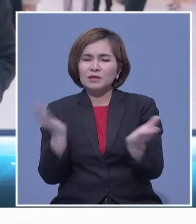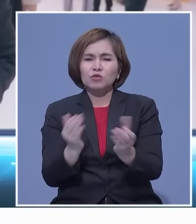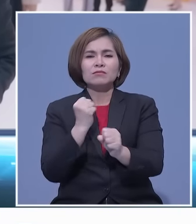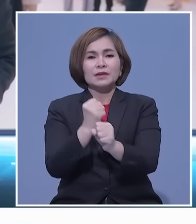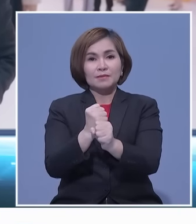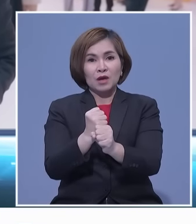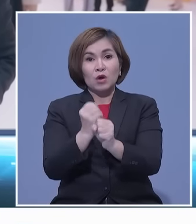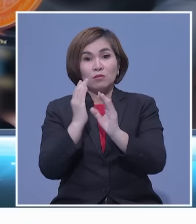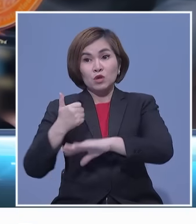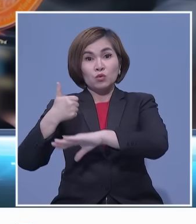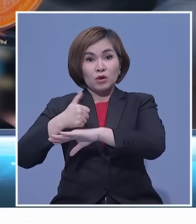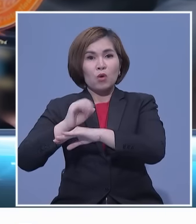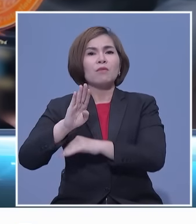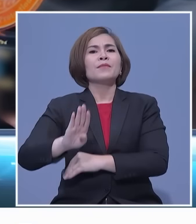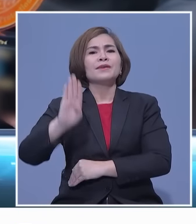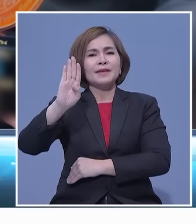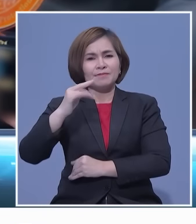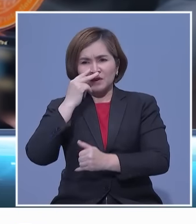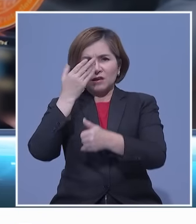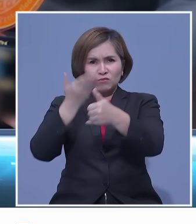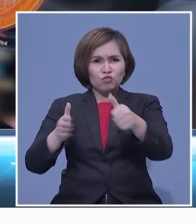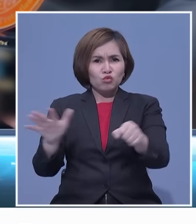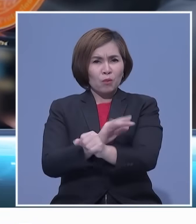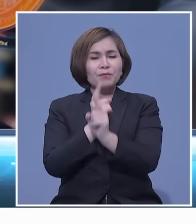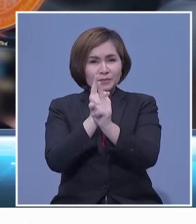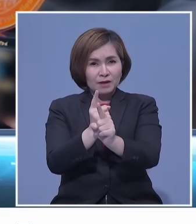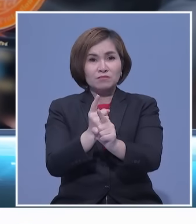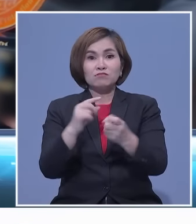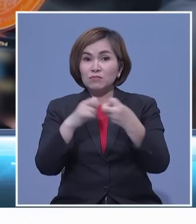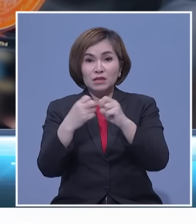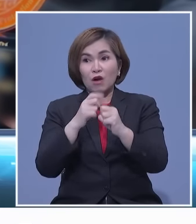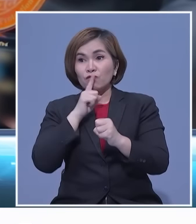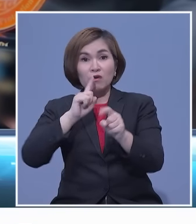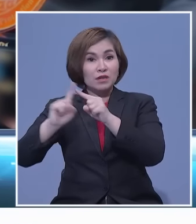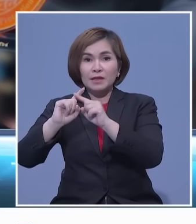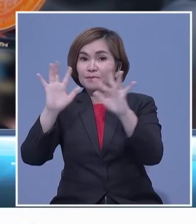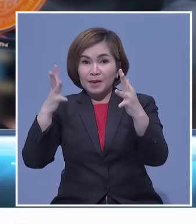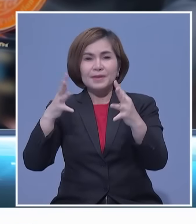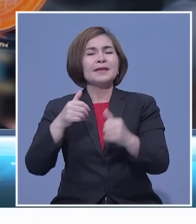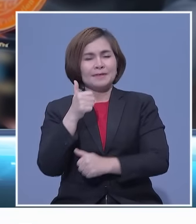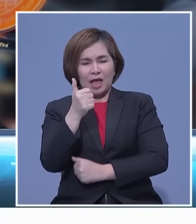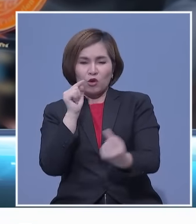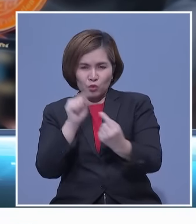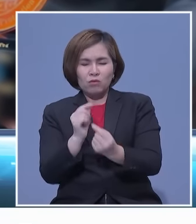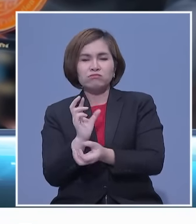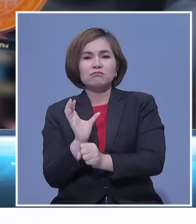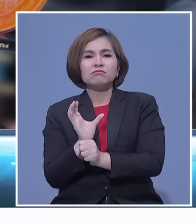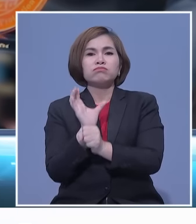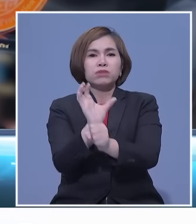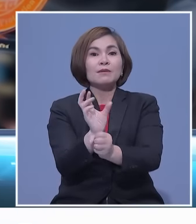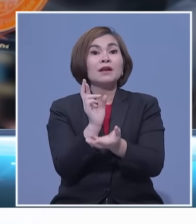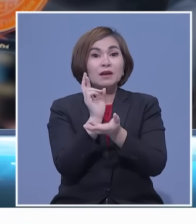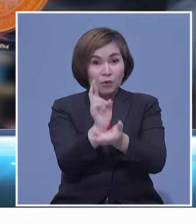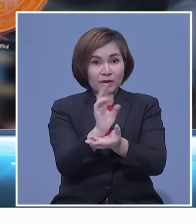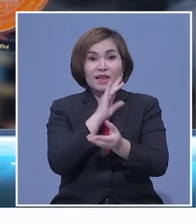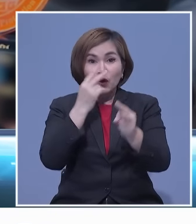ในปีนั้นเนี่ยผู้บริหารของบริษัทนี้ก็เข้าเกณฑ์และตอนนั้นยังไม่มีเรื่องร้องเรียนนะครับจึงมีการมอบรางวัลให้แต่ถ้า